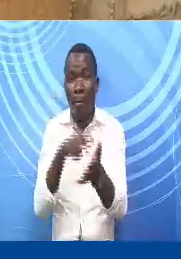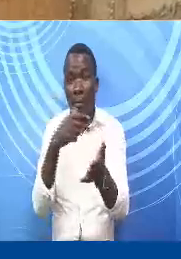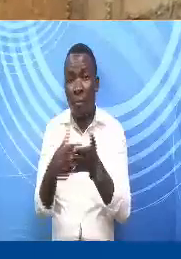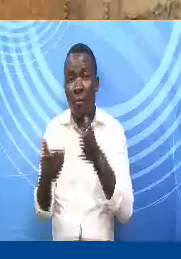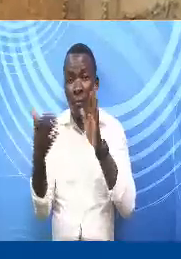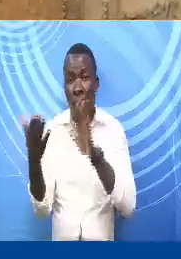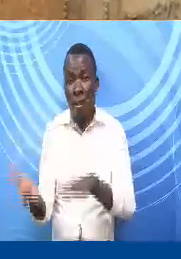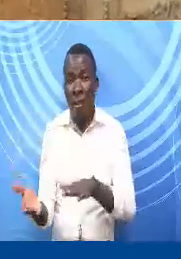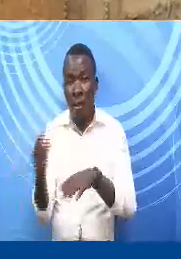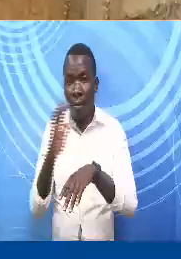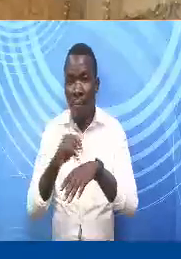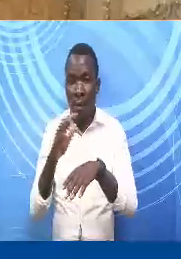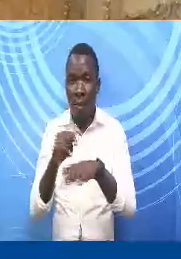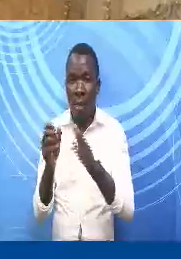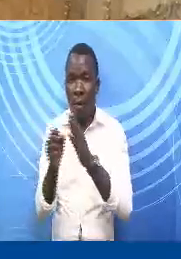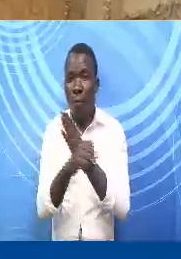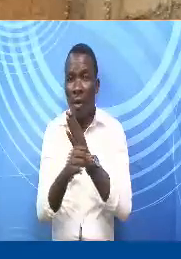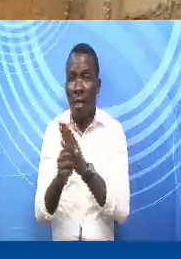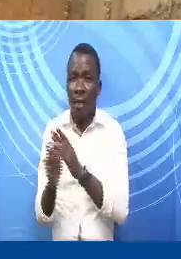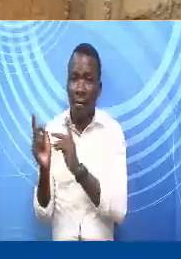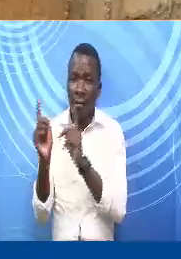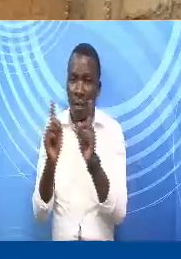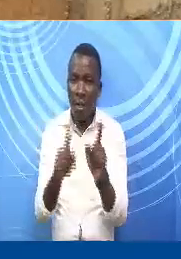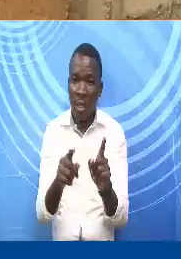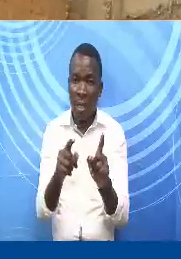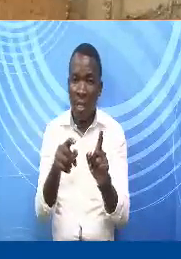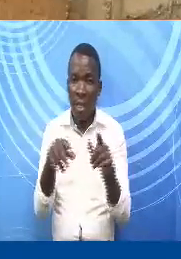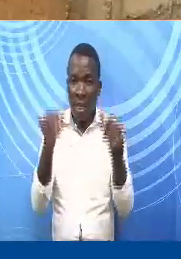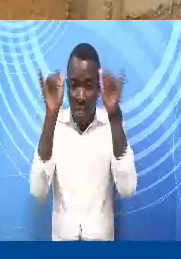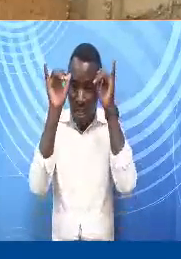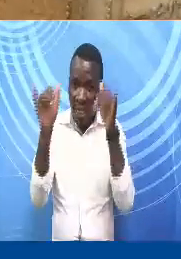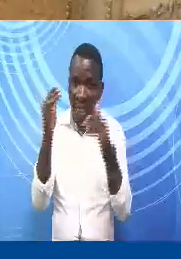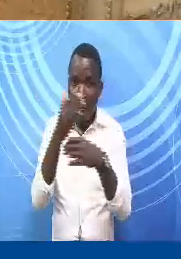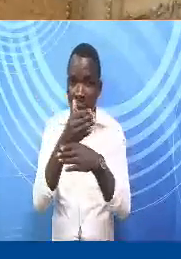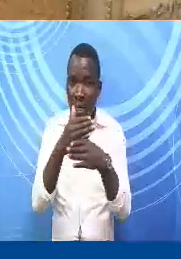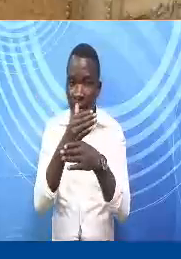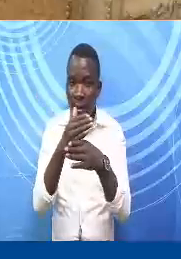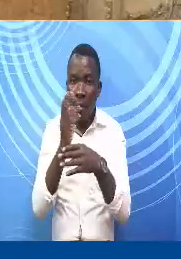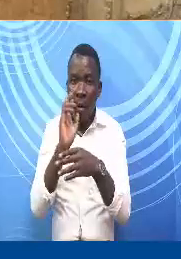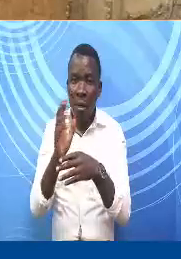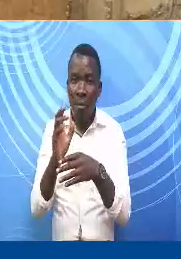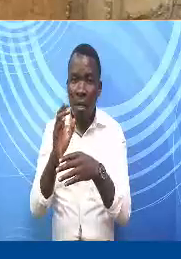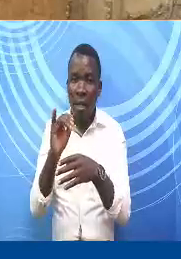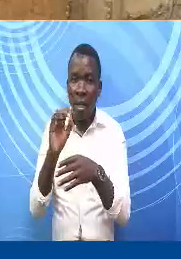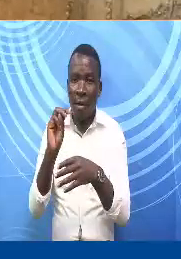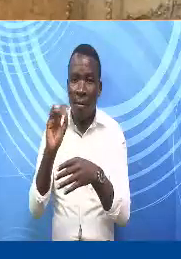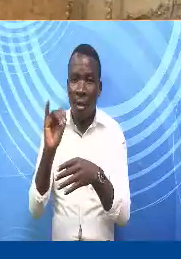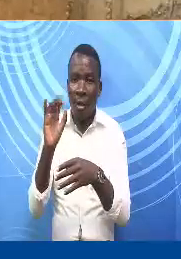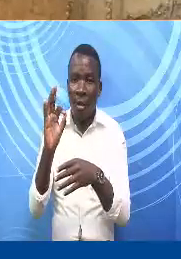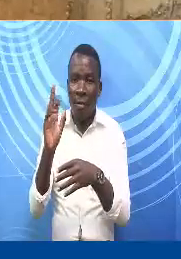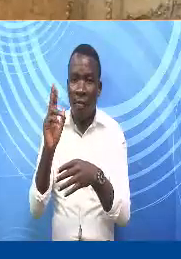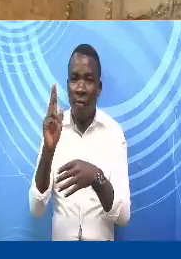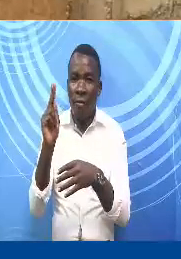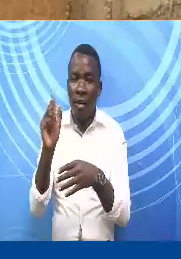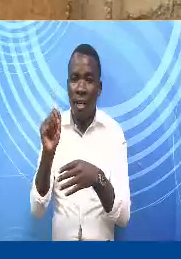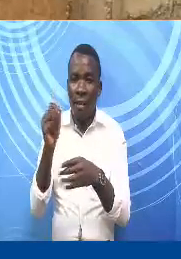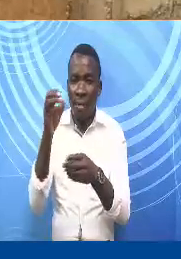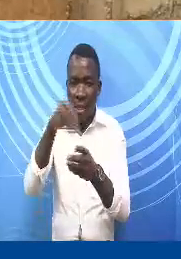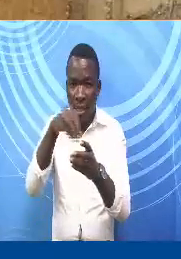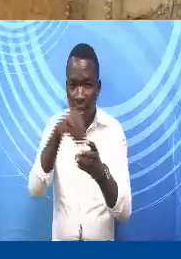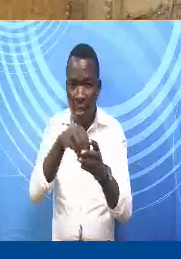ngiye guhamagara ku murenge baraza inka bamaze kuyibaga basangamo ibintu by'imifuka bagiye bayipakira